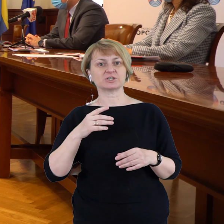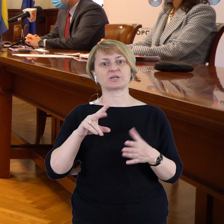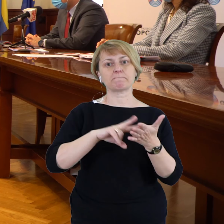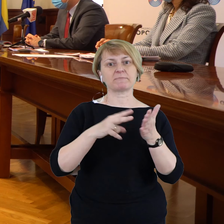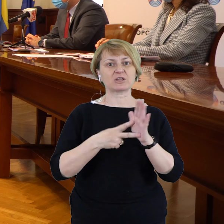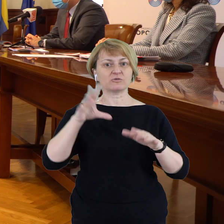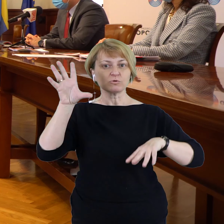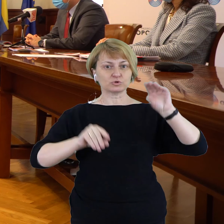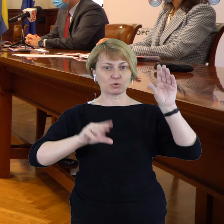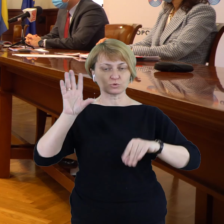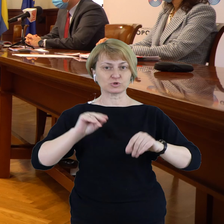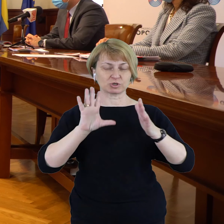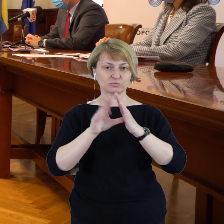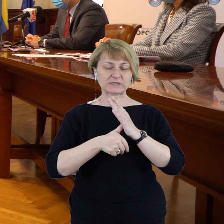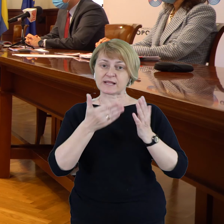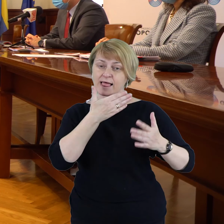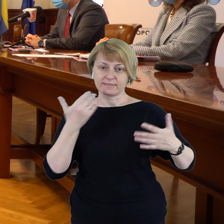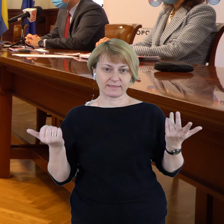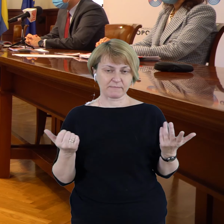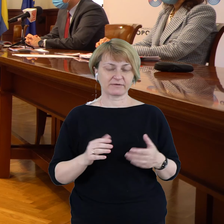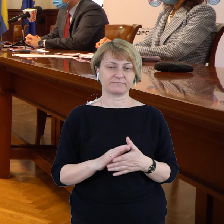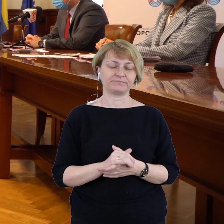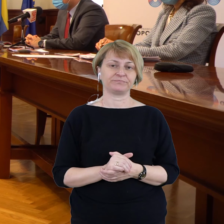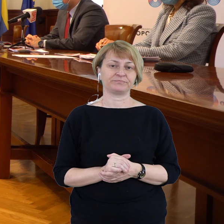budżetu miasta,